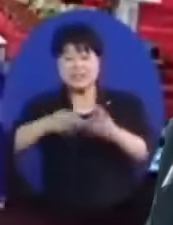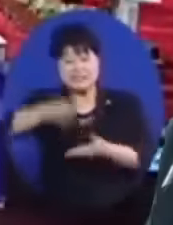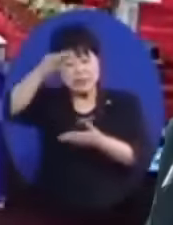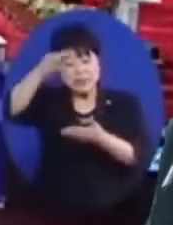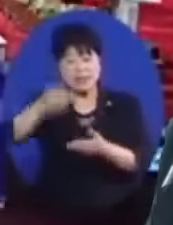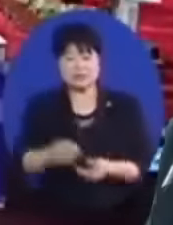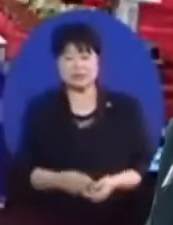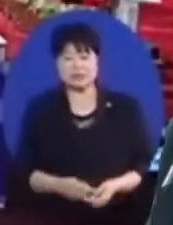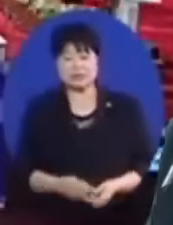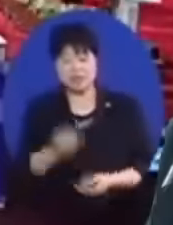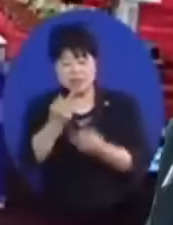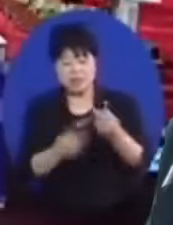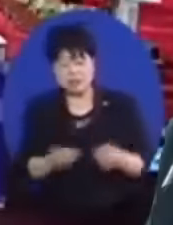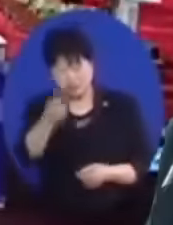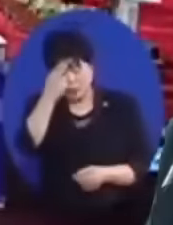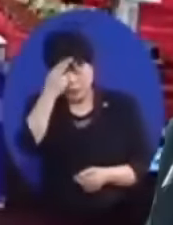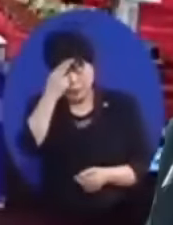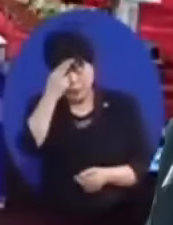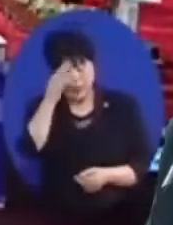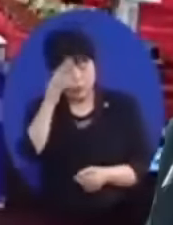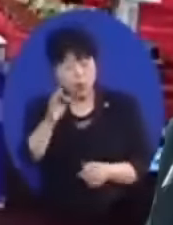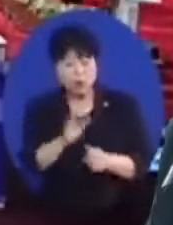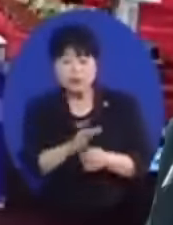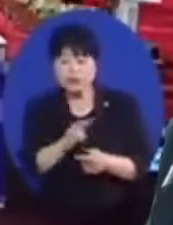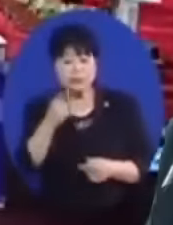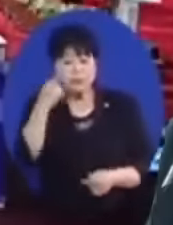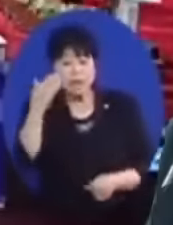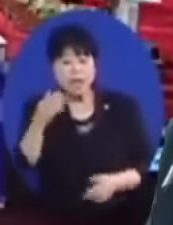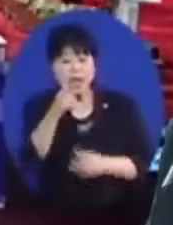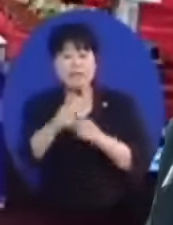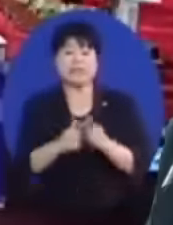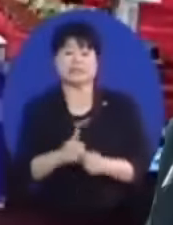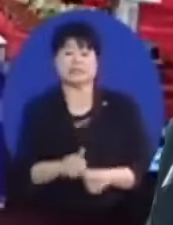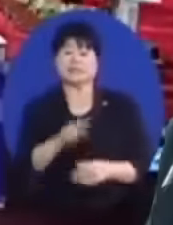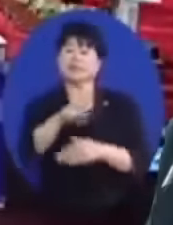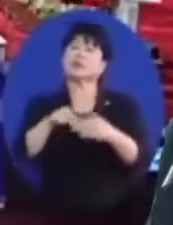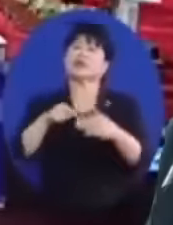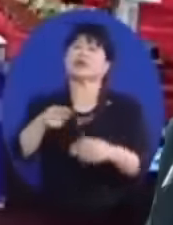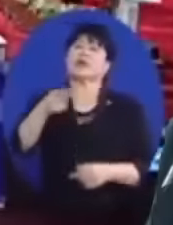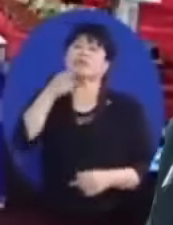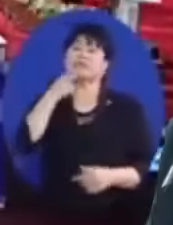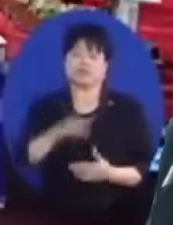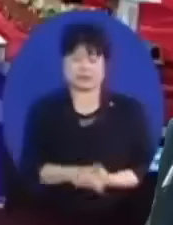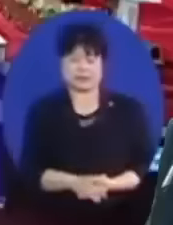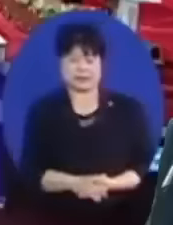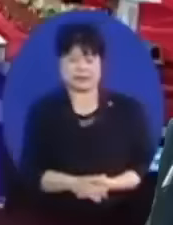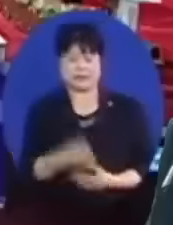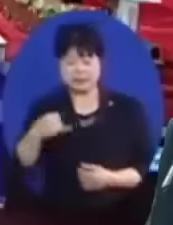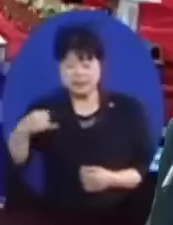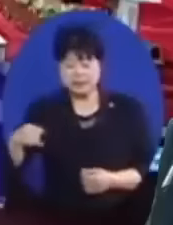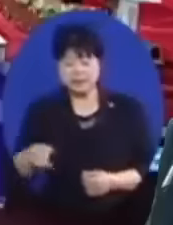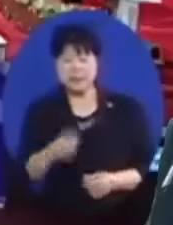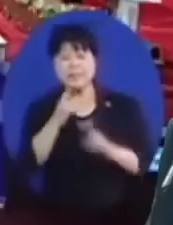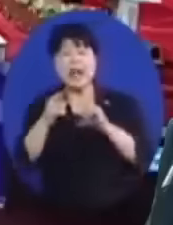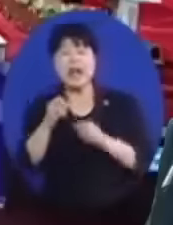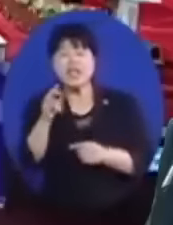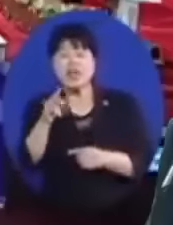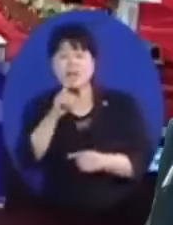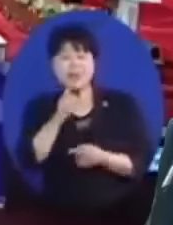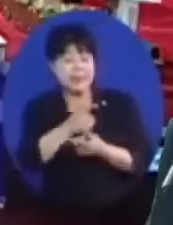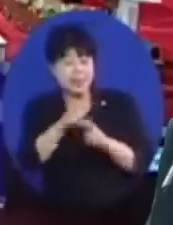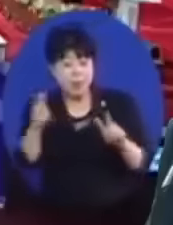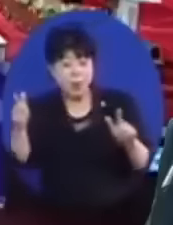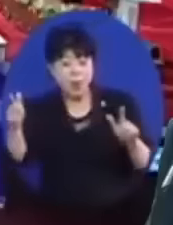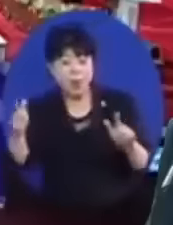형제의 궁핍함을 보고 도와줄 마음을 닫으면 하나님의 사랑이 어찌 그 속에 거하겠느냐. 자녀들아 우리가 말과 혀로만 사랑하지